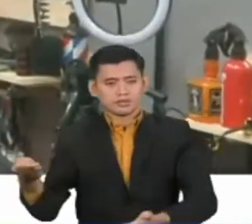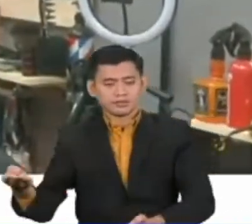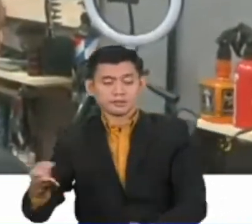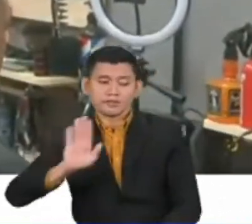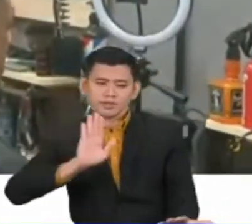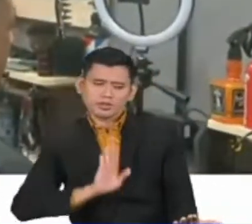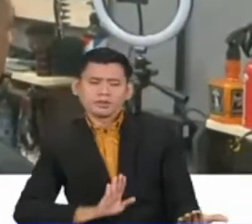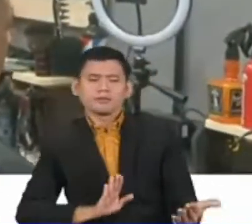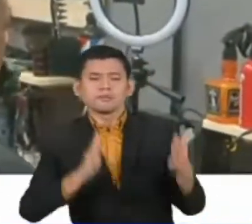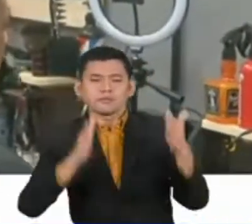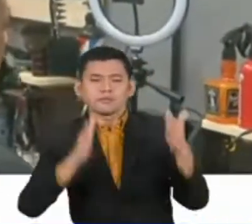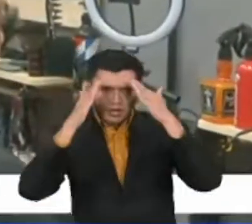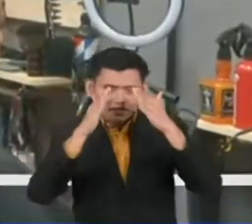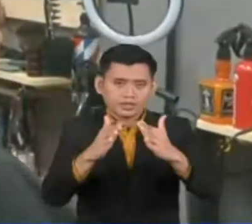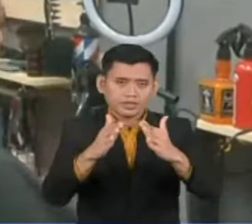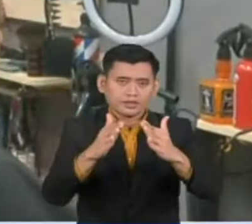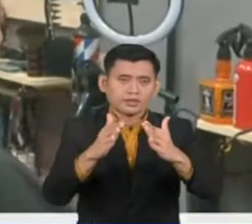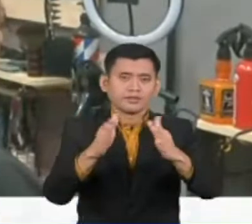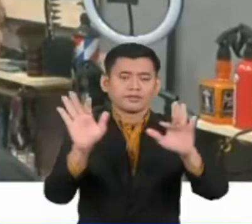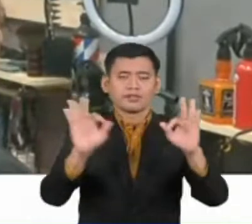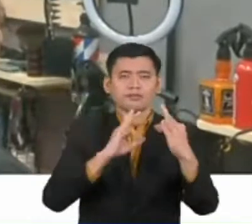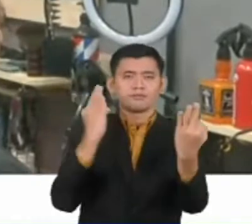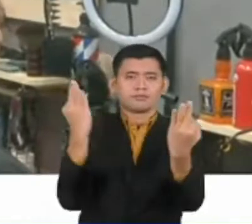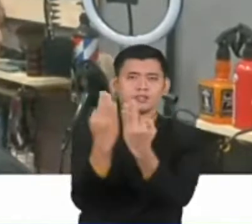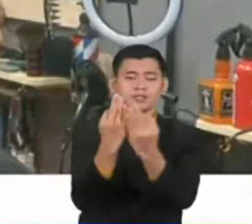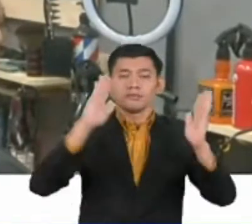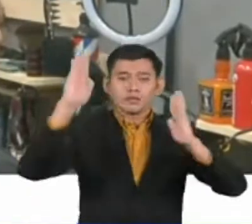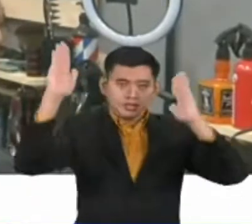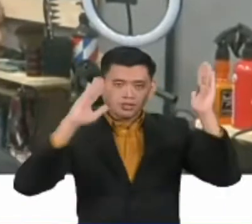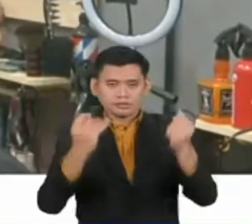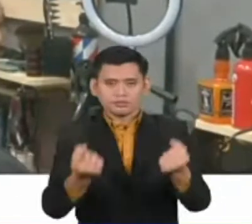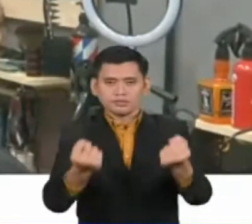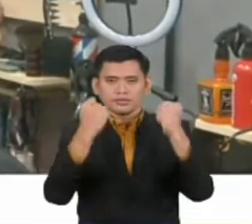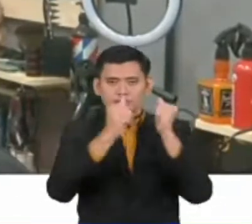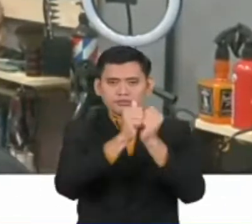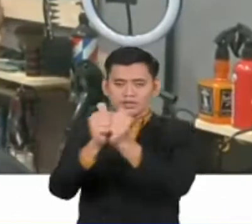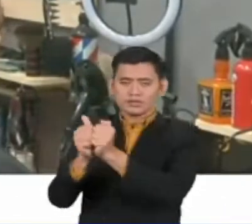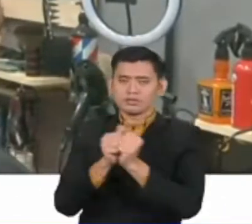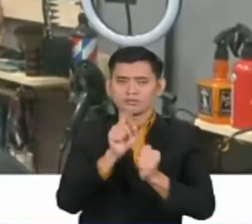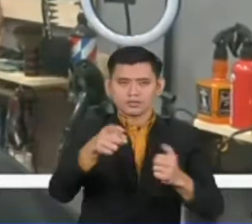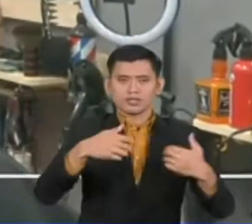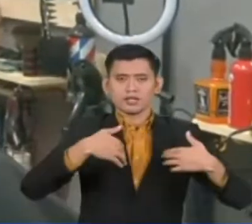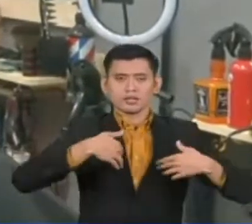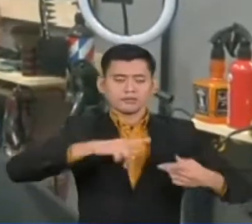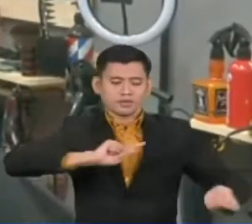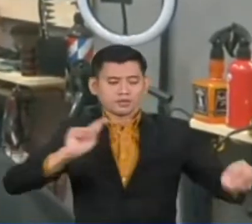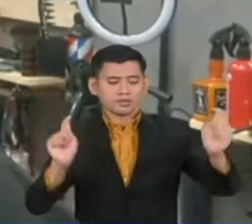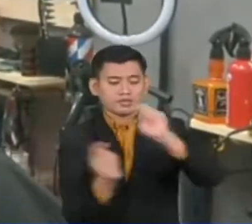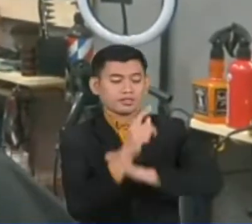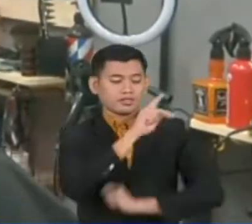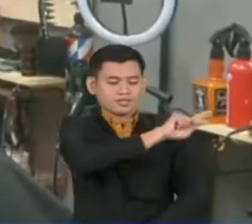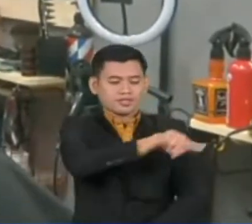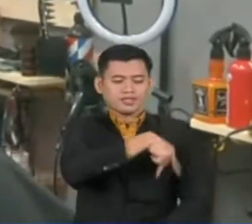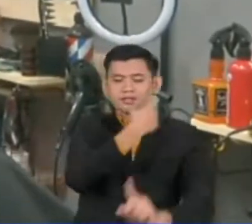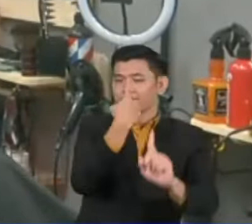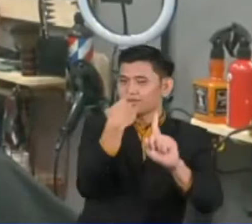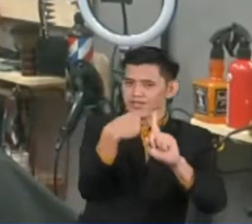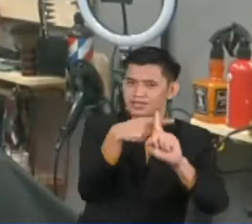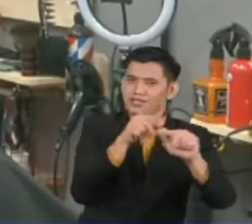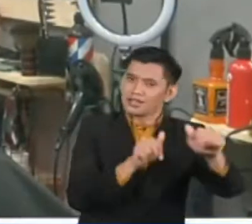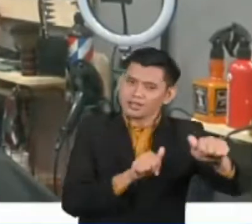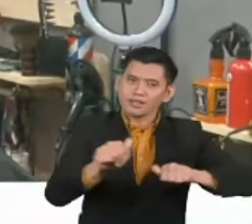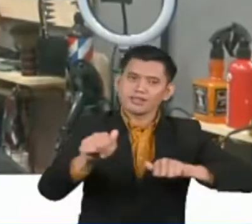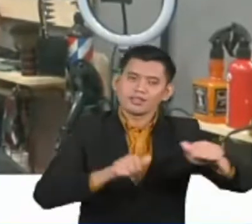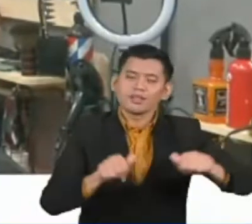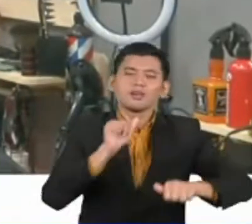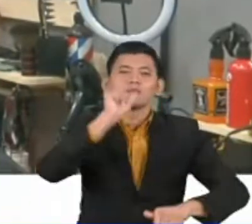Menghayati roh keluarga Malaysia teguh bersama harus diiringi dengan penghijrahan sikap yang lebih positif dan proaktif, bukan